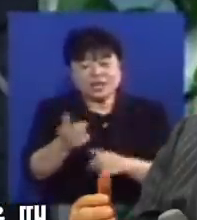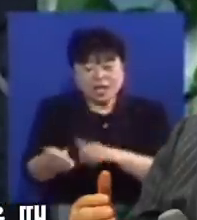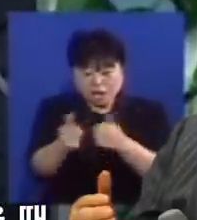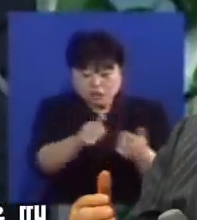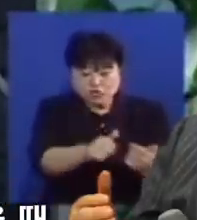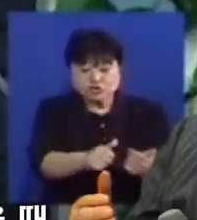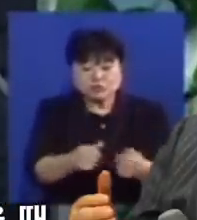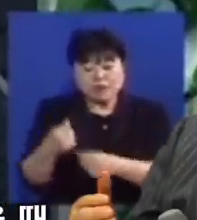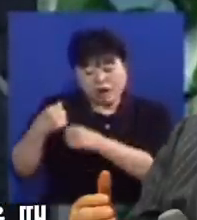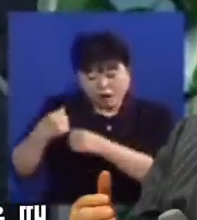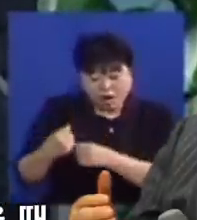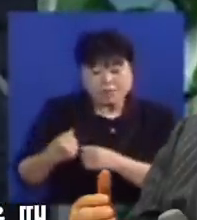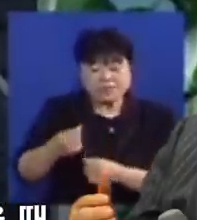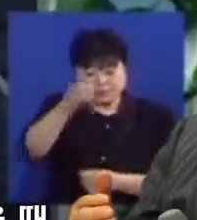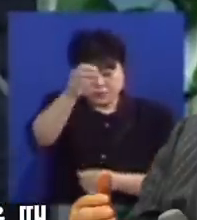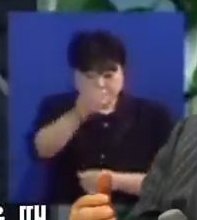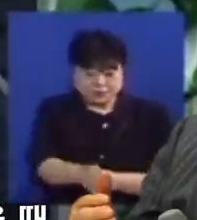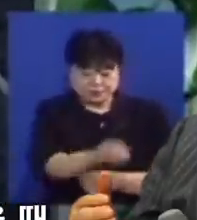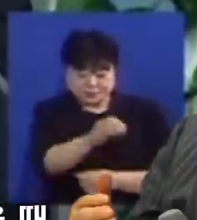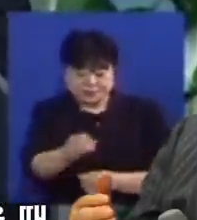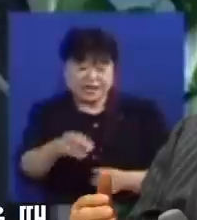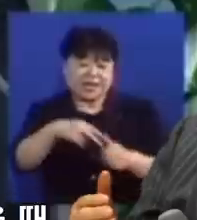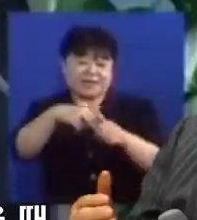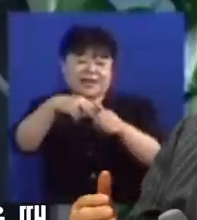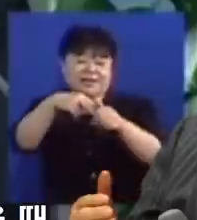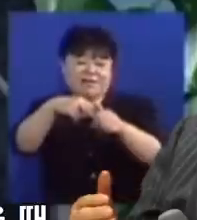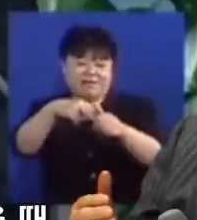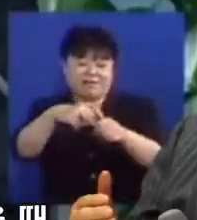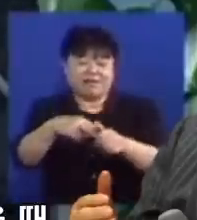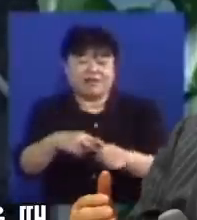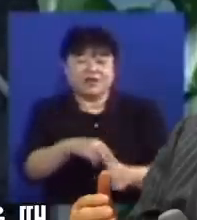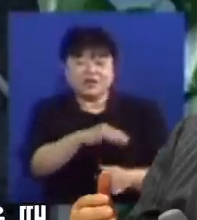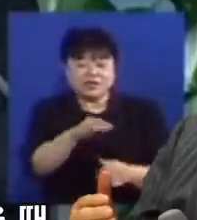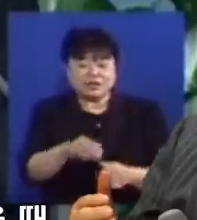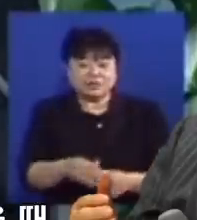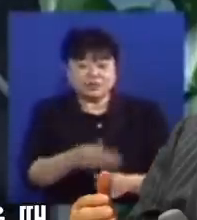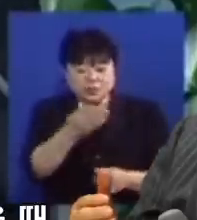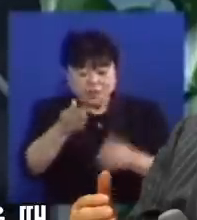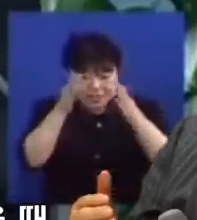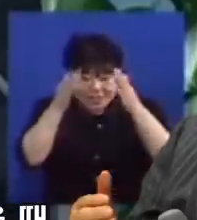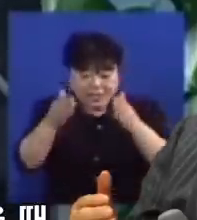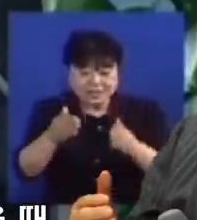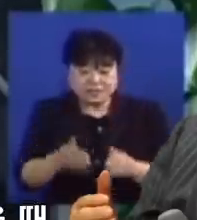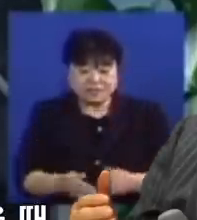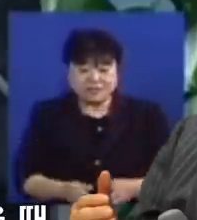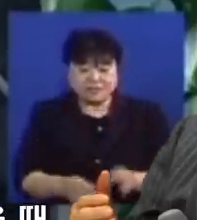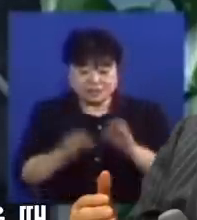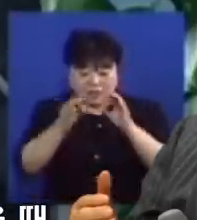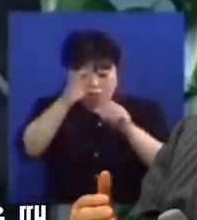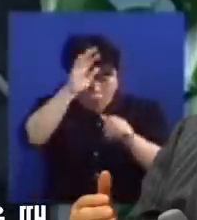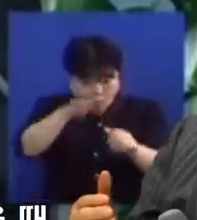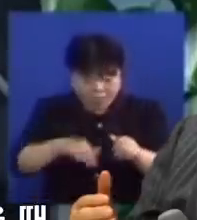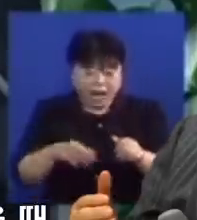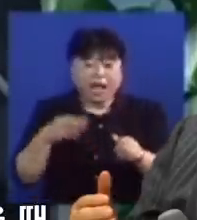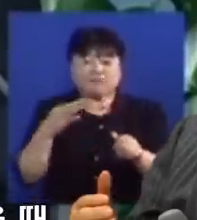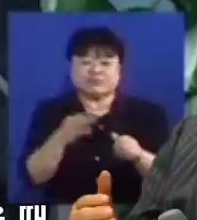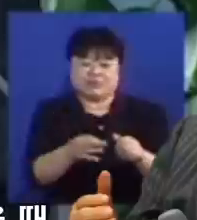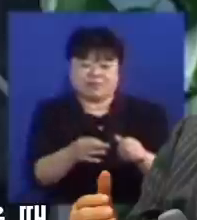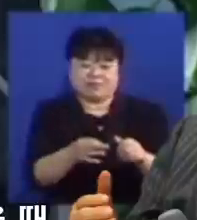죽음을 걸머지고 갈보리산에 달려서 오늘 여러분 보고 오라고 말하는 것입니다. 왜냐? 그의 고난을